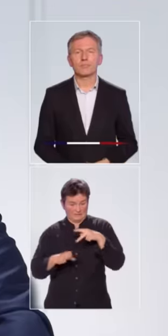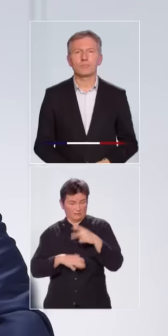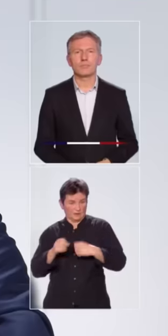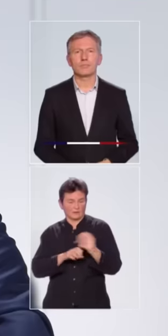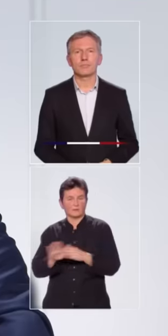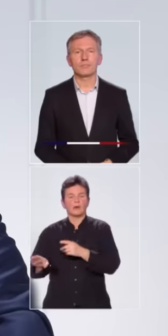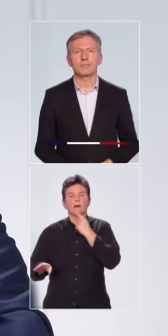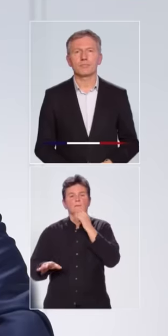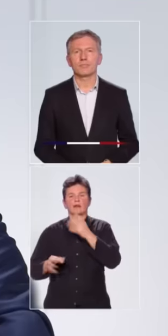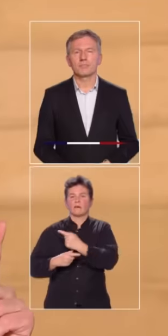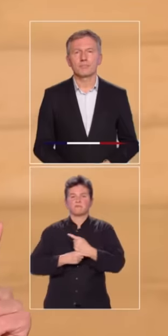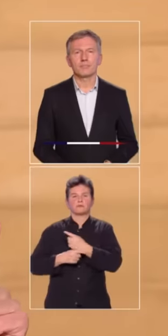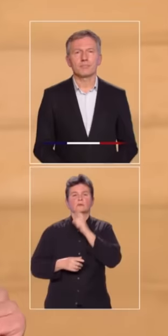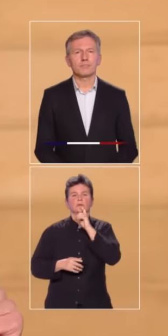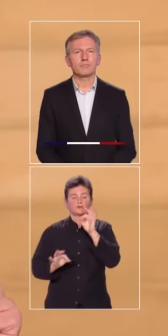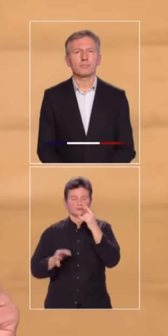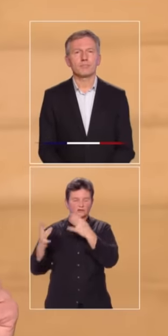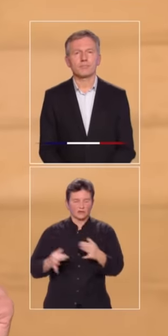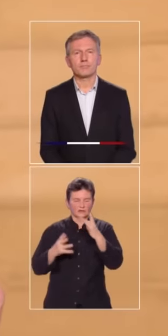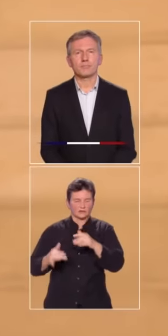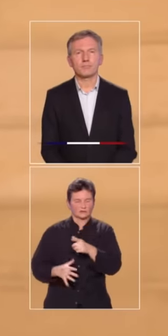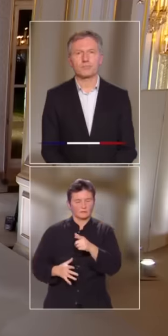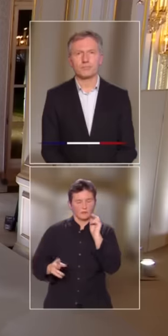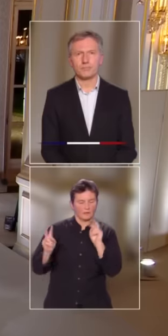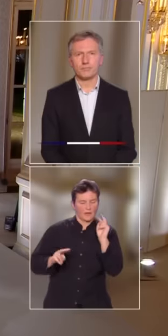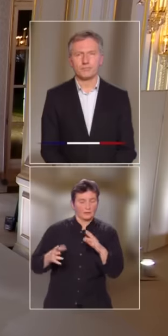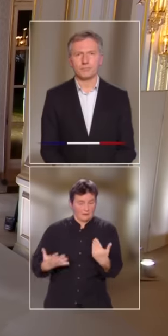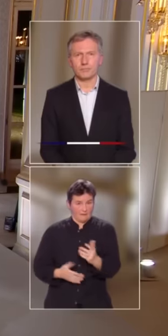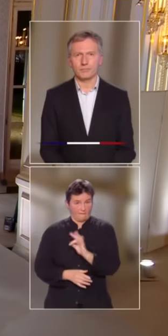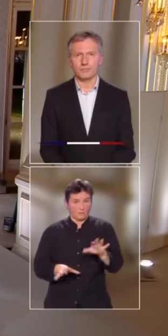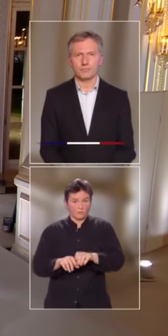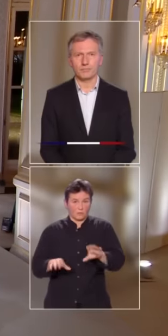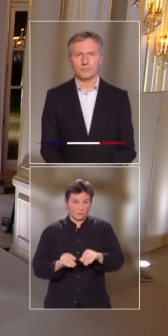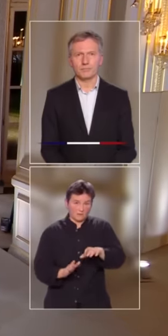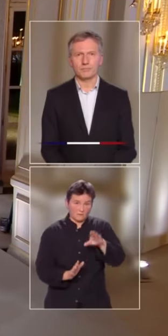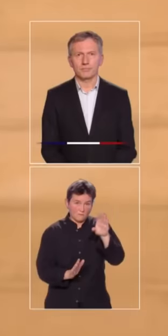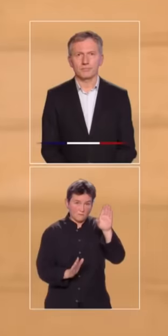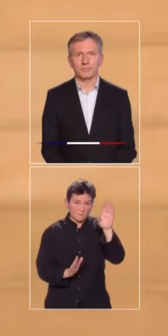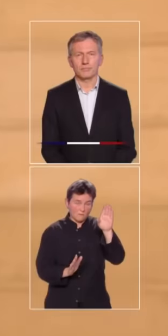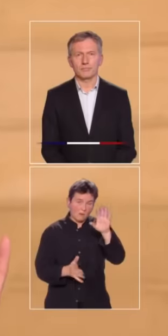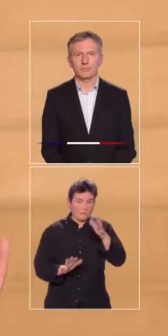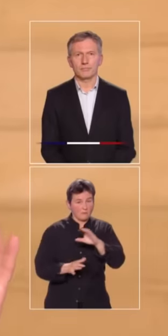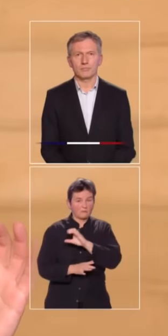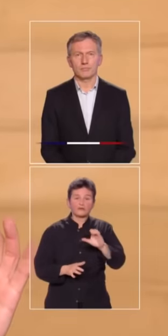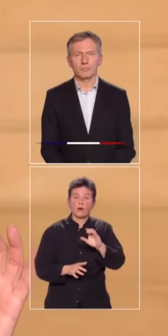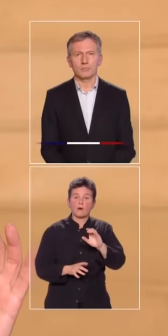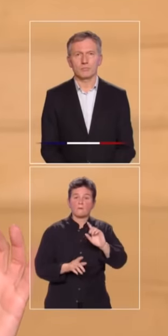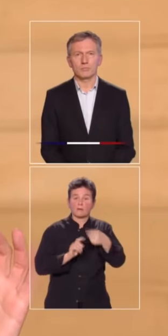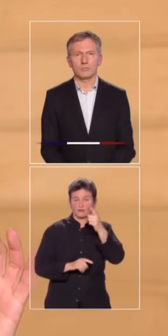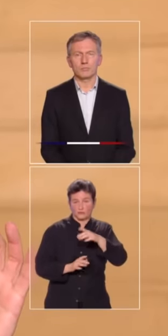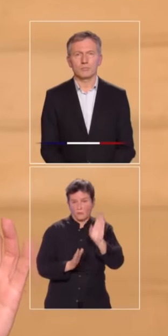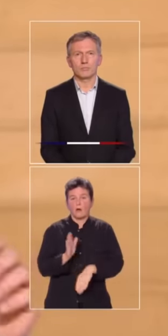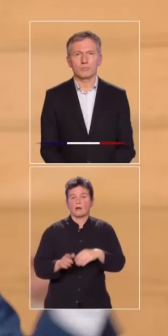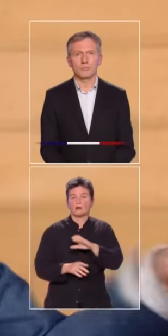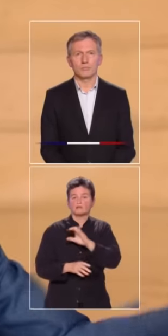obus tout à l'heure. Regardez les chiffres avec Anne-Sophie. À l'heure où on parle, la France produit moins de 100 obus par jour, sauf erreur de notre